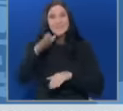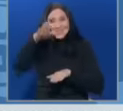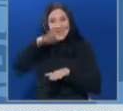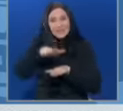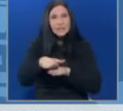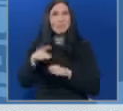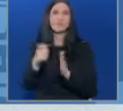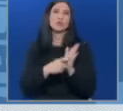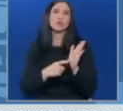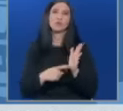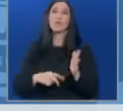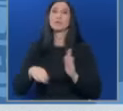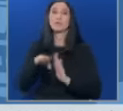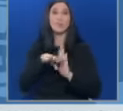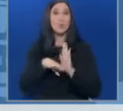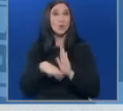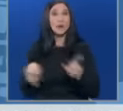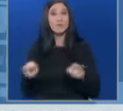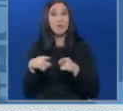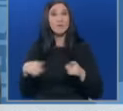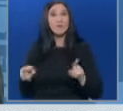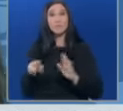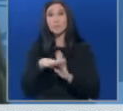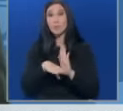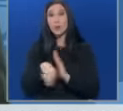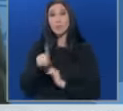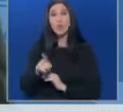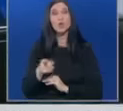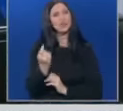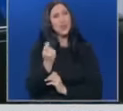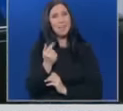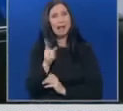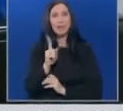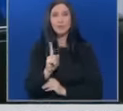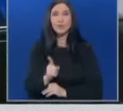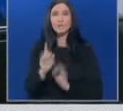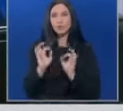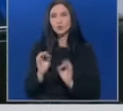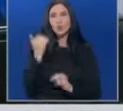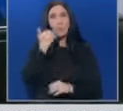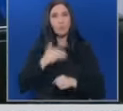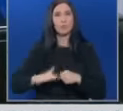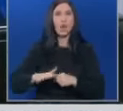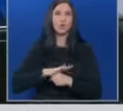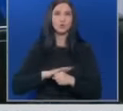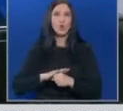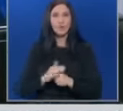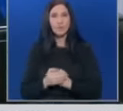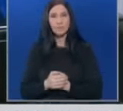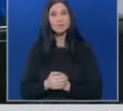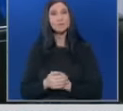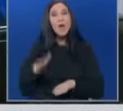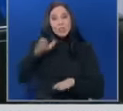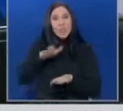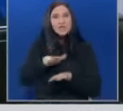на законодателната програма, на управленската програма, която още малко трябва да сточни, но е добра основа, да